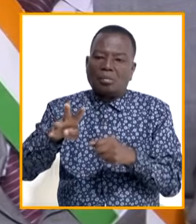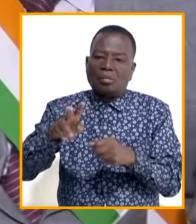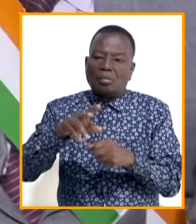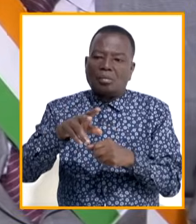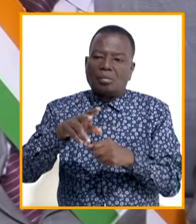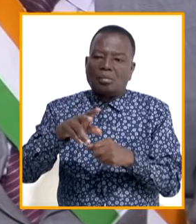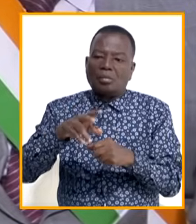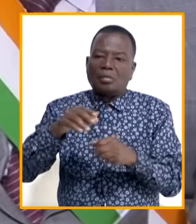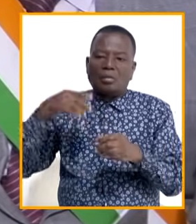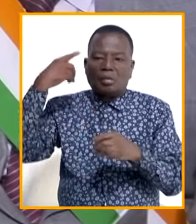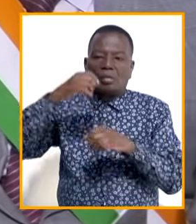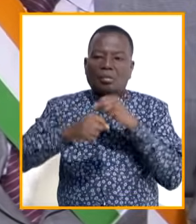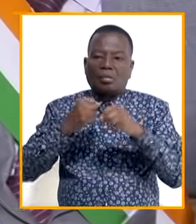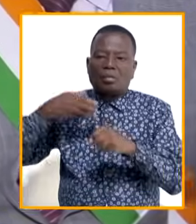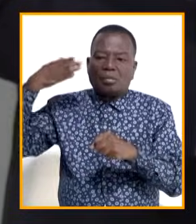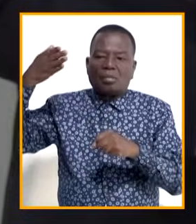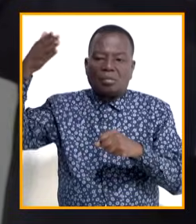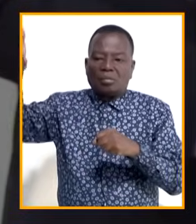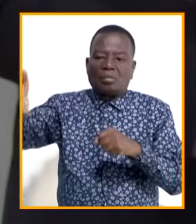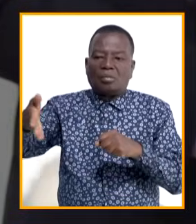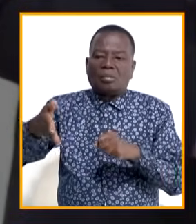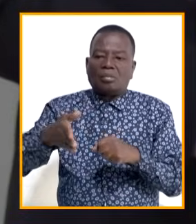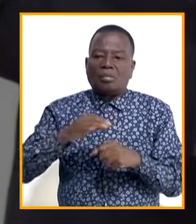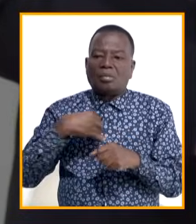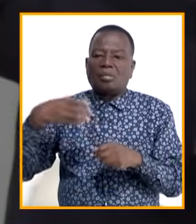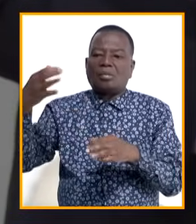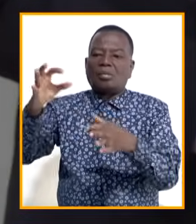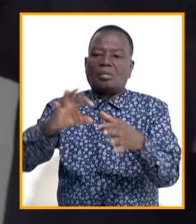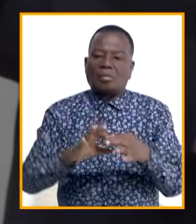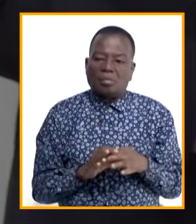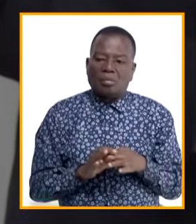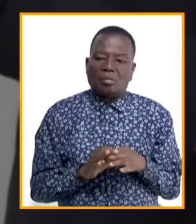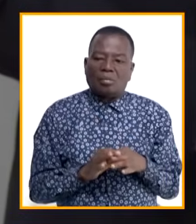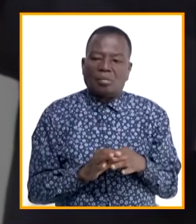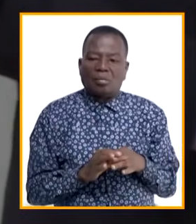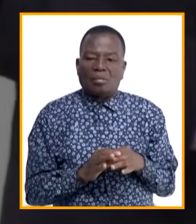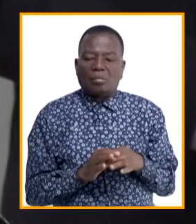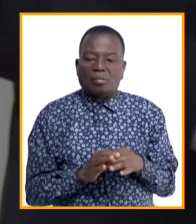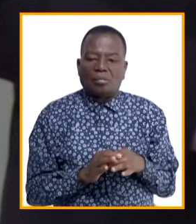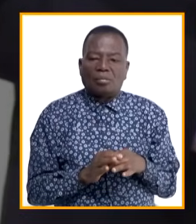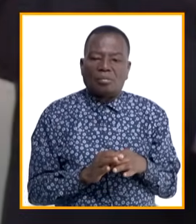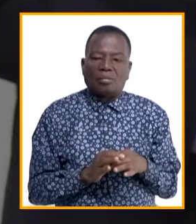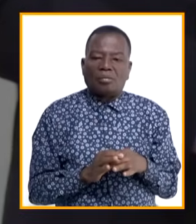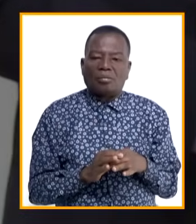également pour les années à venir. Il vous appartient.